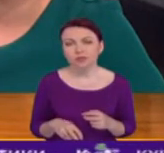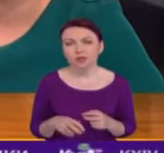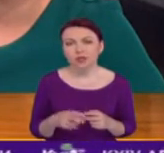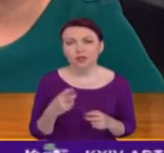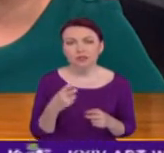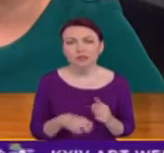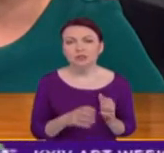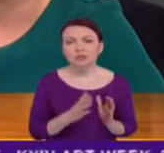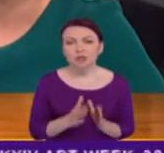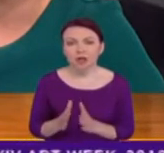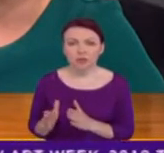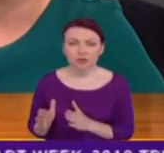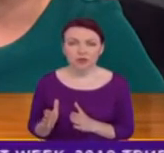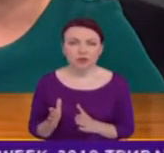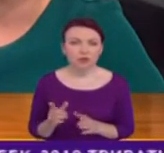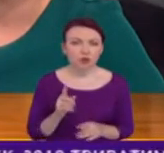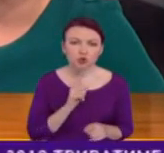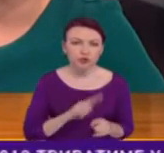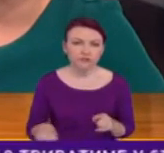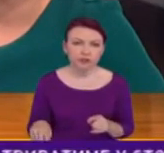збій в системі, який там дуже швидко